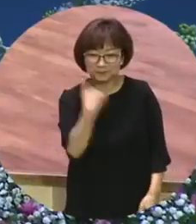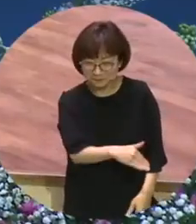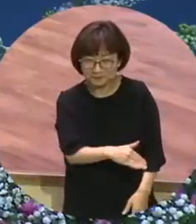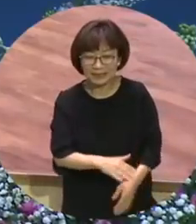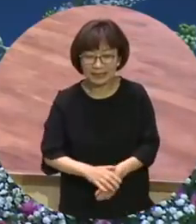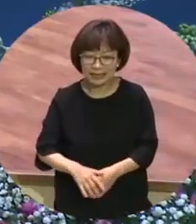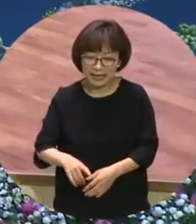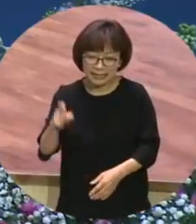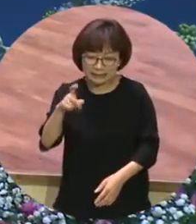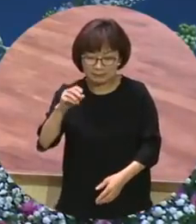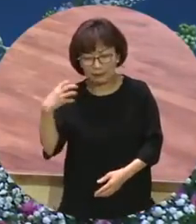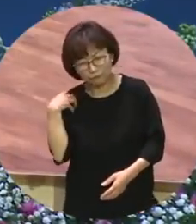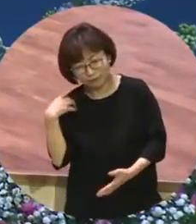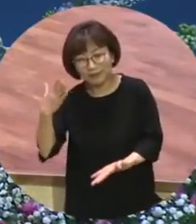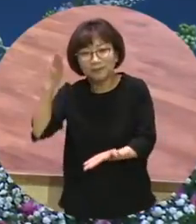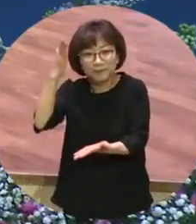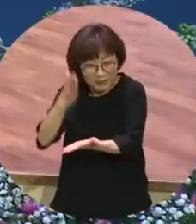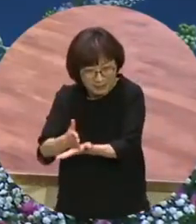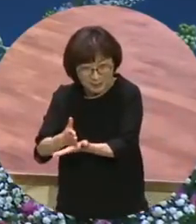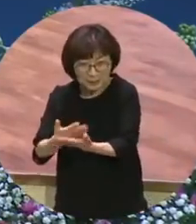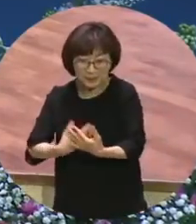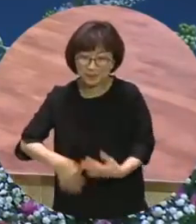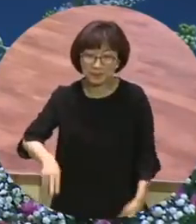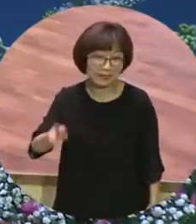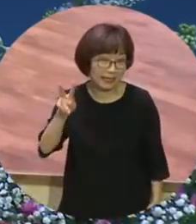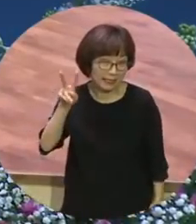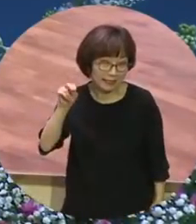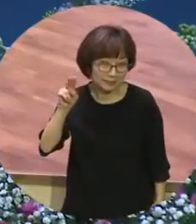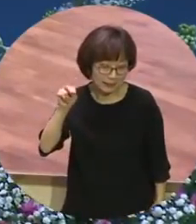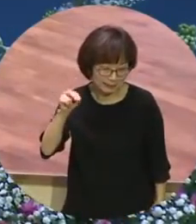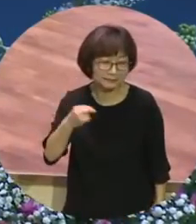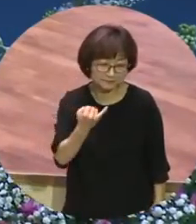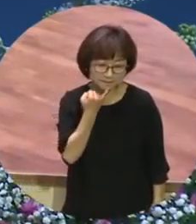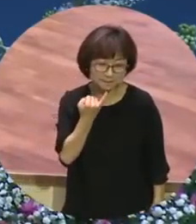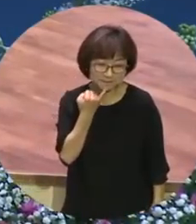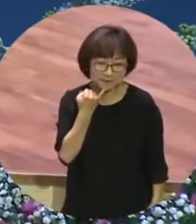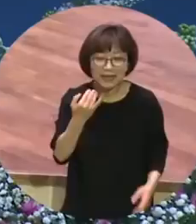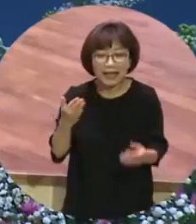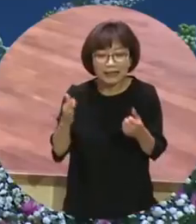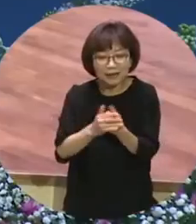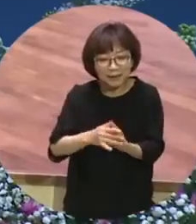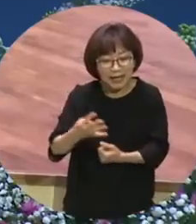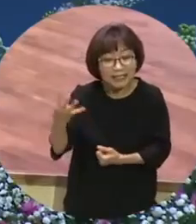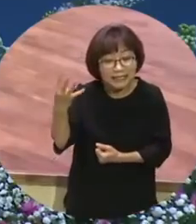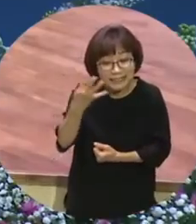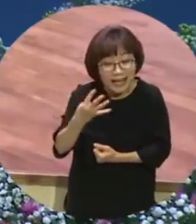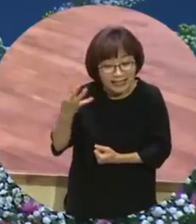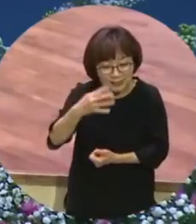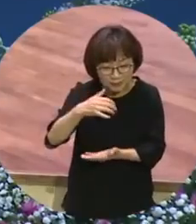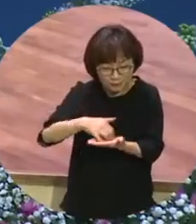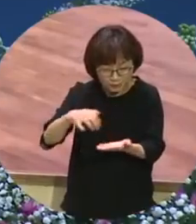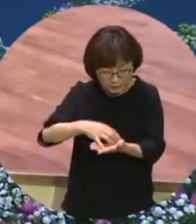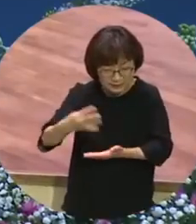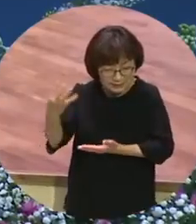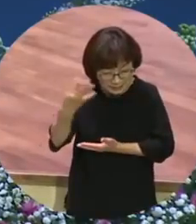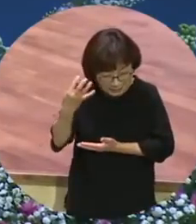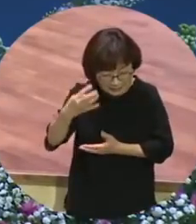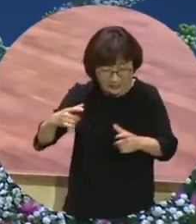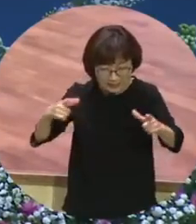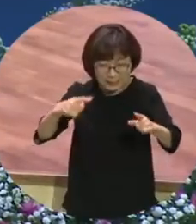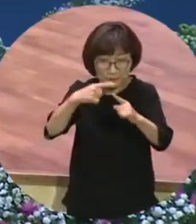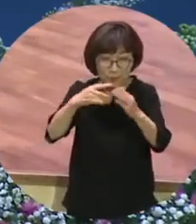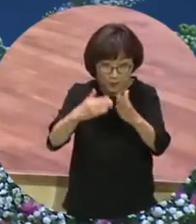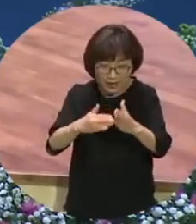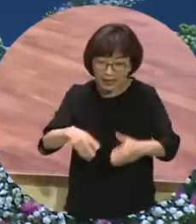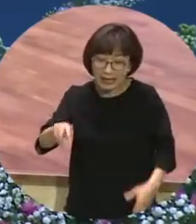그래서 2만 명은 들어올 수 있다. 꽉꽉 채워서 4부 예배, 5부 예배 되면 된다. 그래서 2만, 4천지 2만 연장 도두죠.